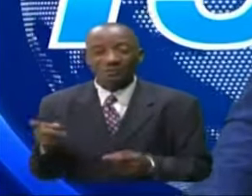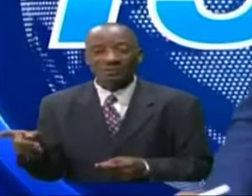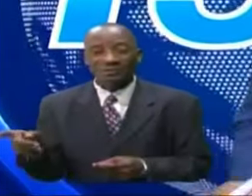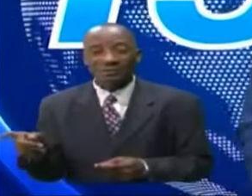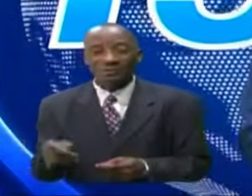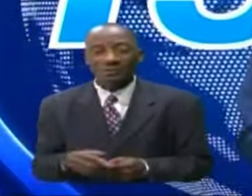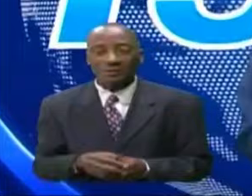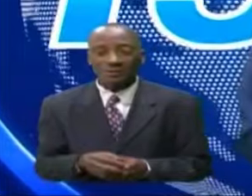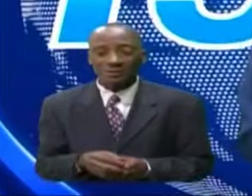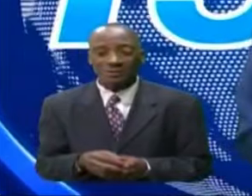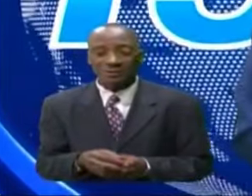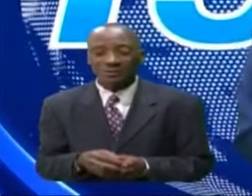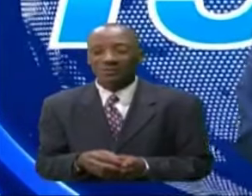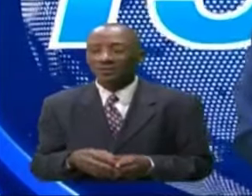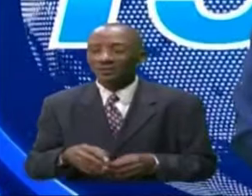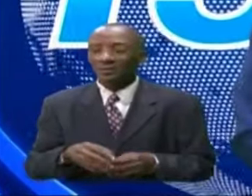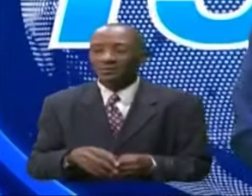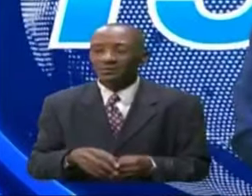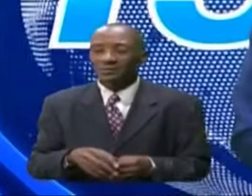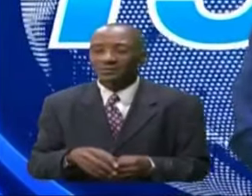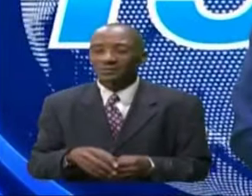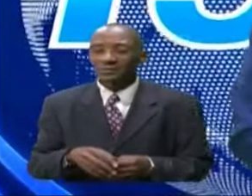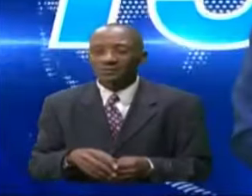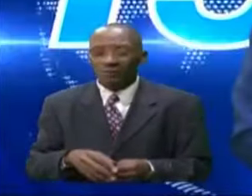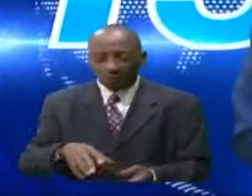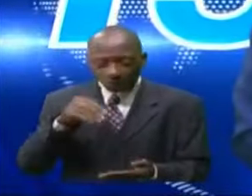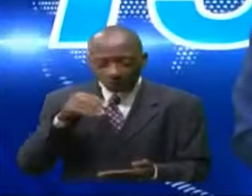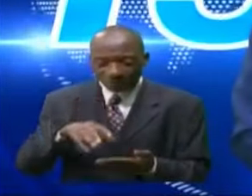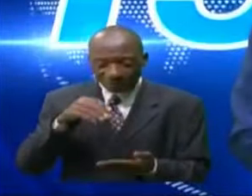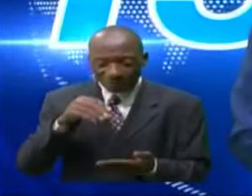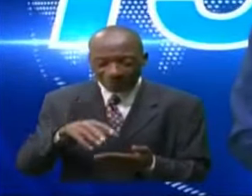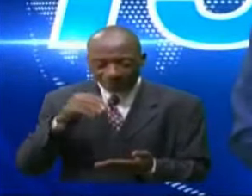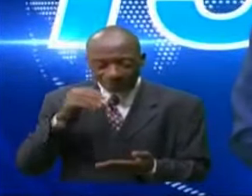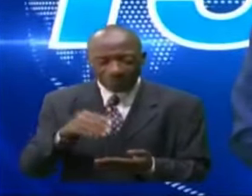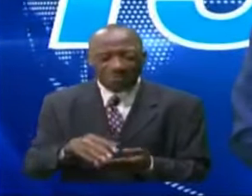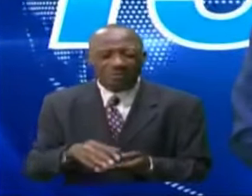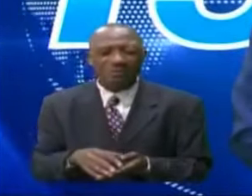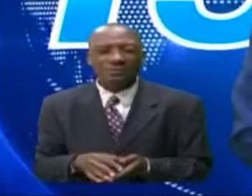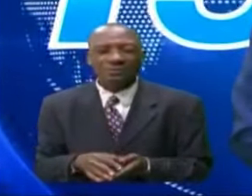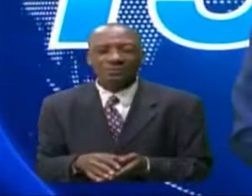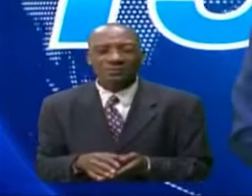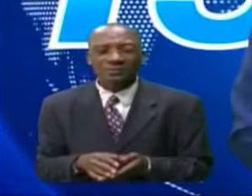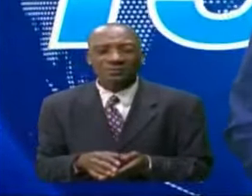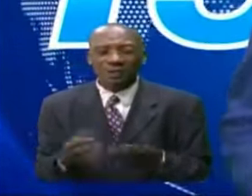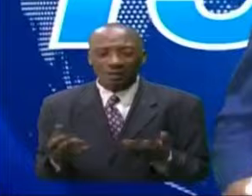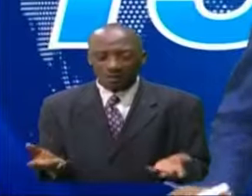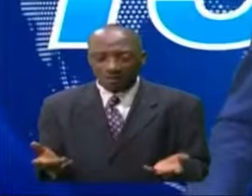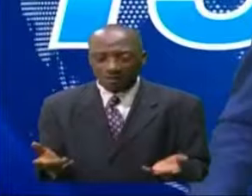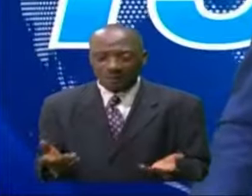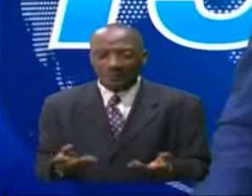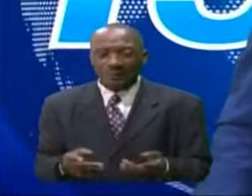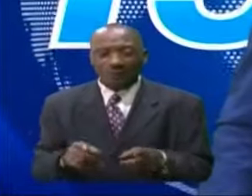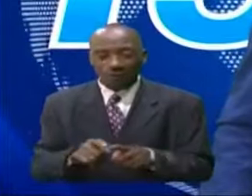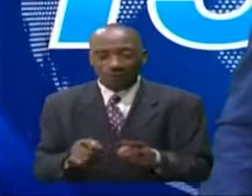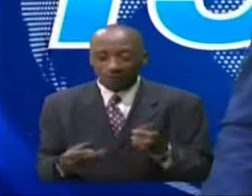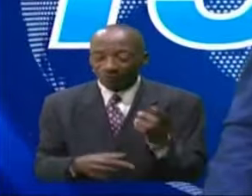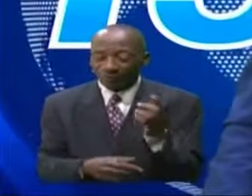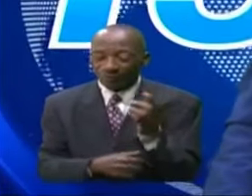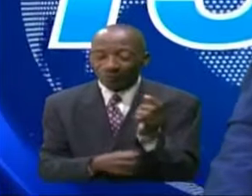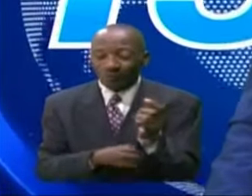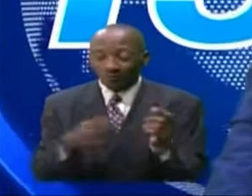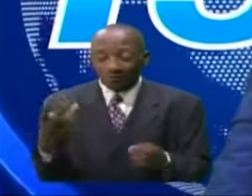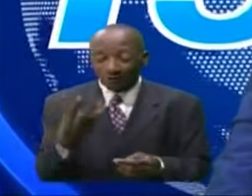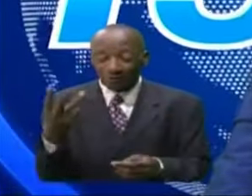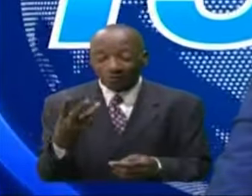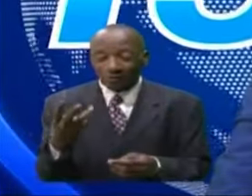s'est déroulé en 2000 ans. Le 23e triste anniversaire de cette tragédie a été commémoré au cours d'une messe d'action des grâces